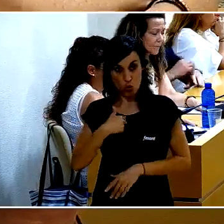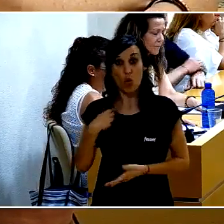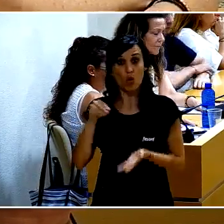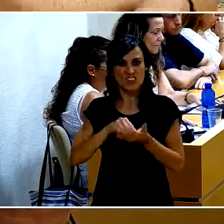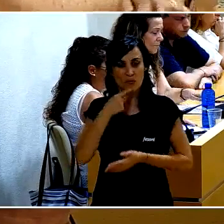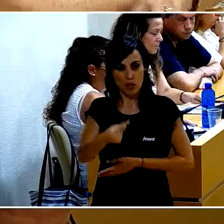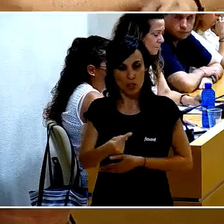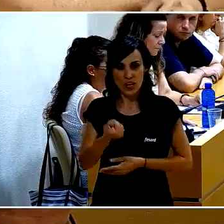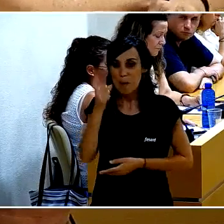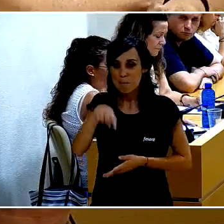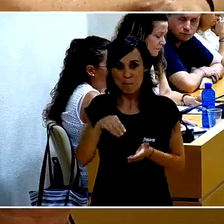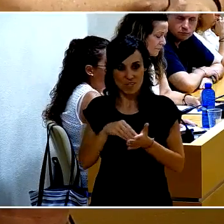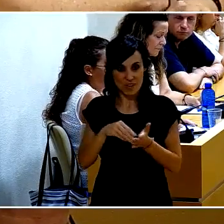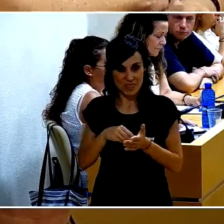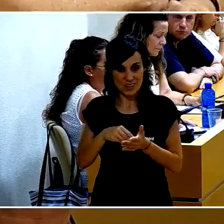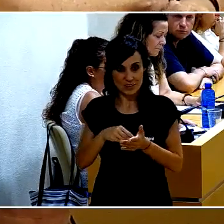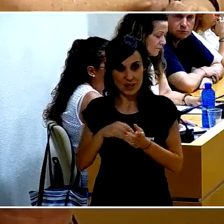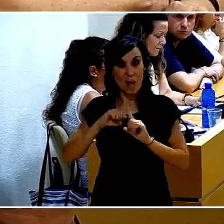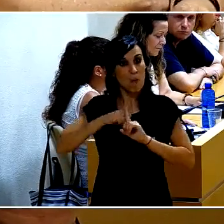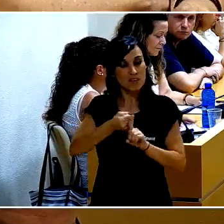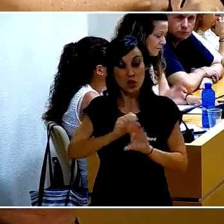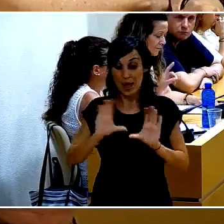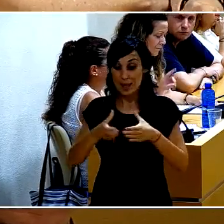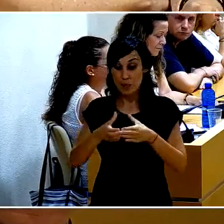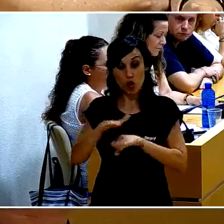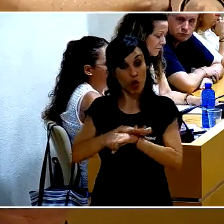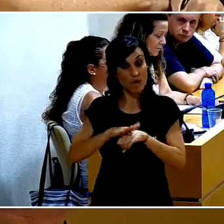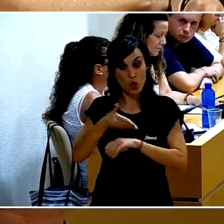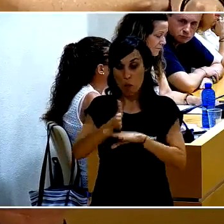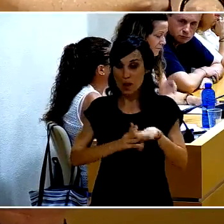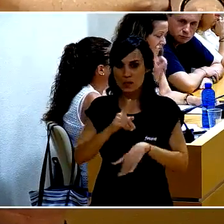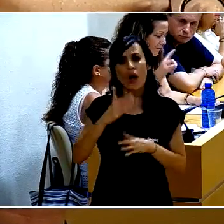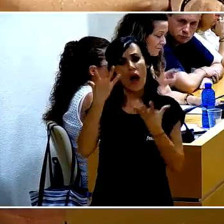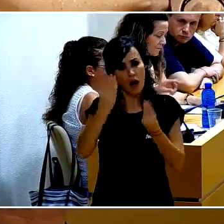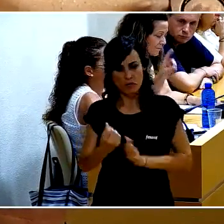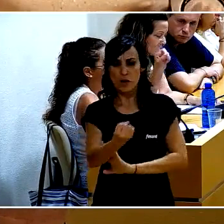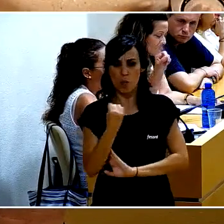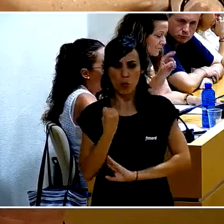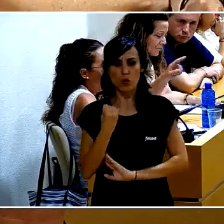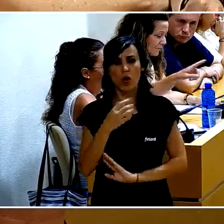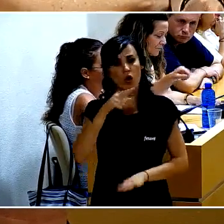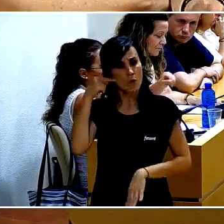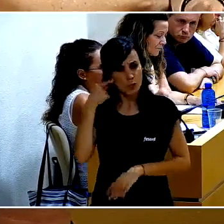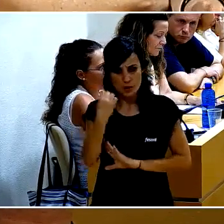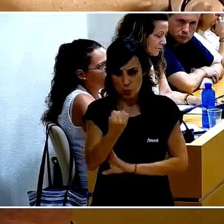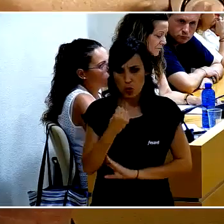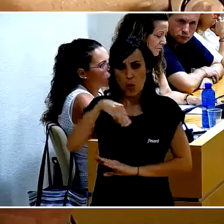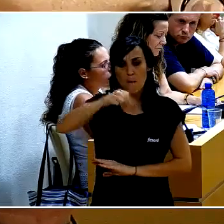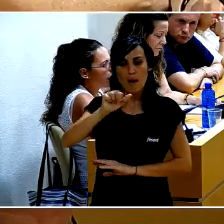dir-ho mil vegades, i que part de l'equip de govern, molta gent sí que m'ha apoyat Compromís, m'ha apoyat